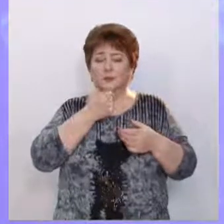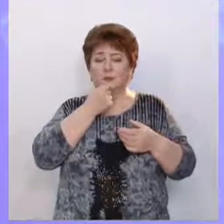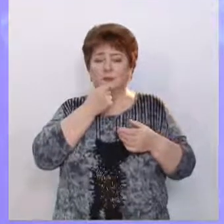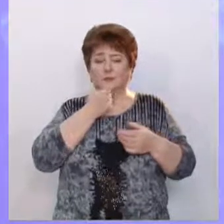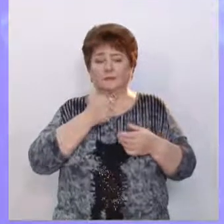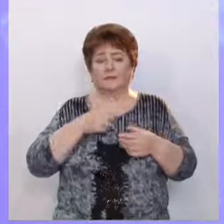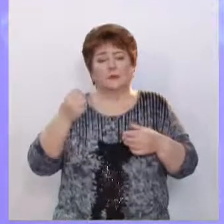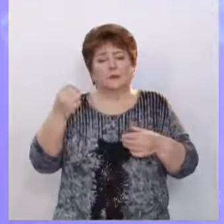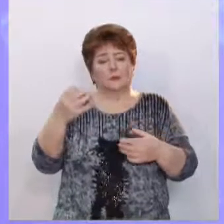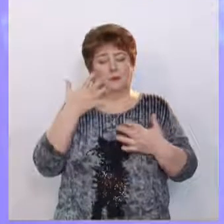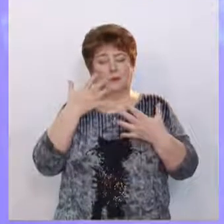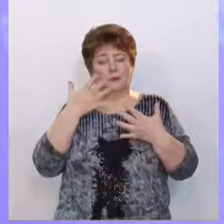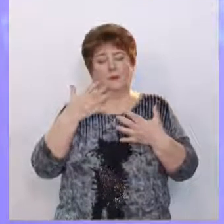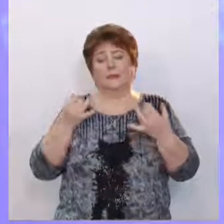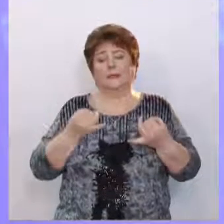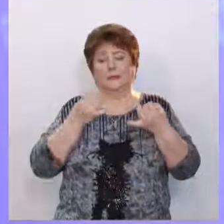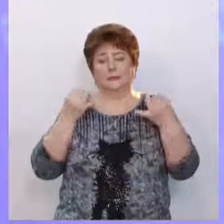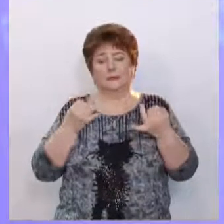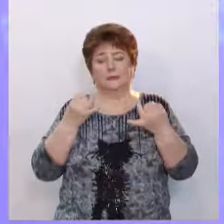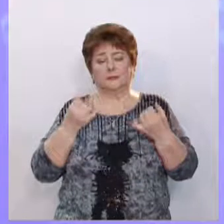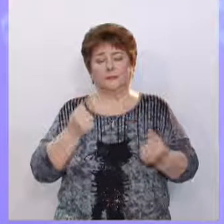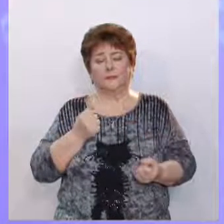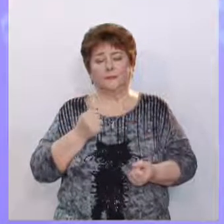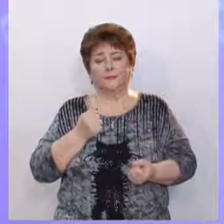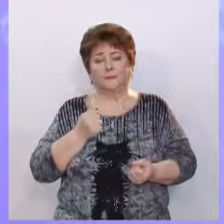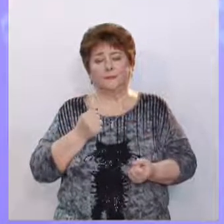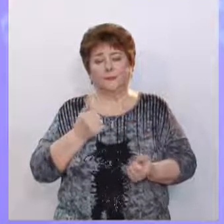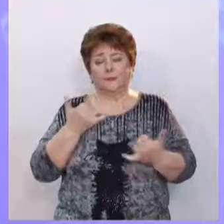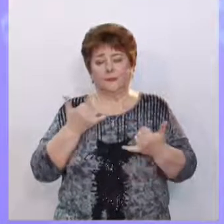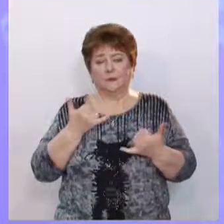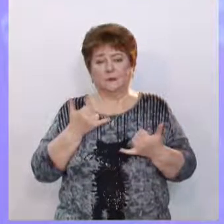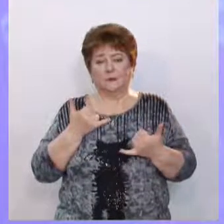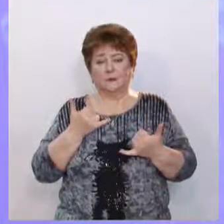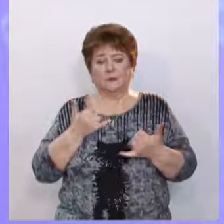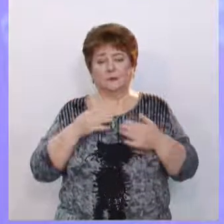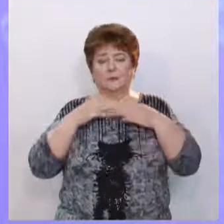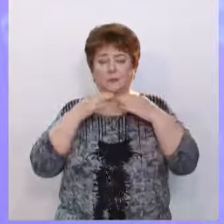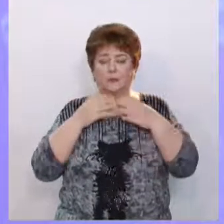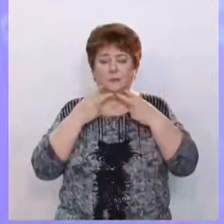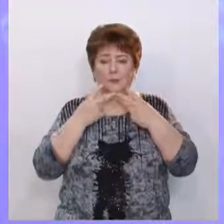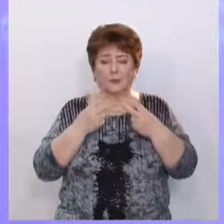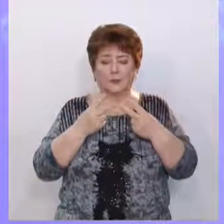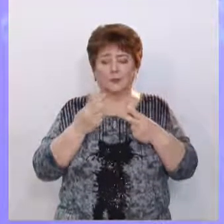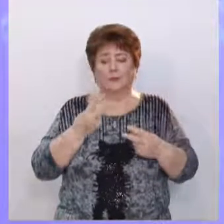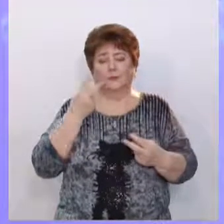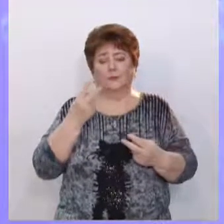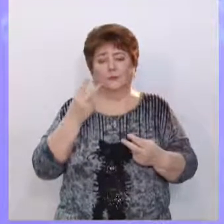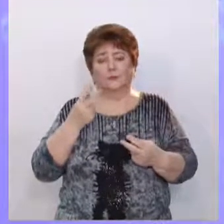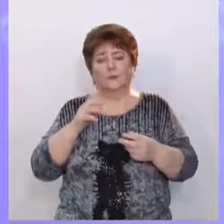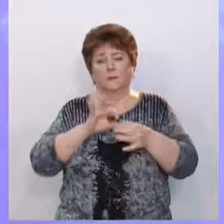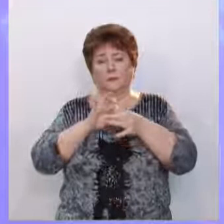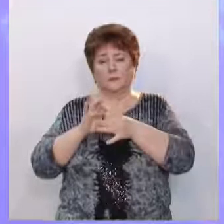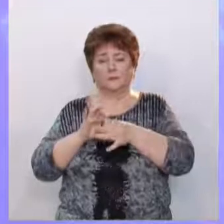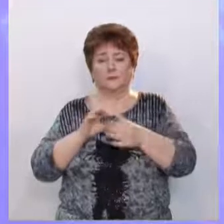красивой, яркой, интересной. А теперь обратите внимание на второе